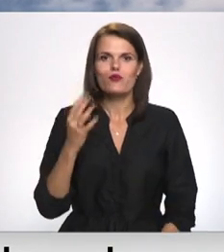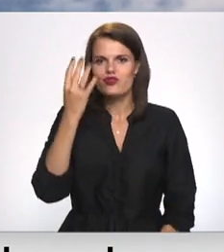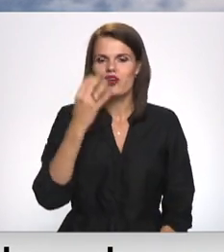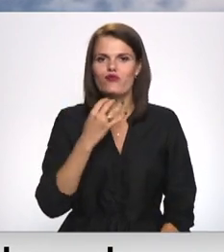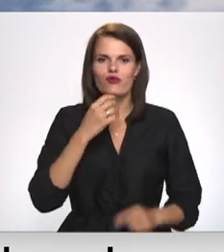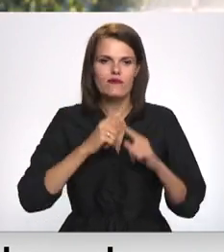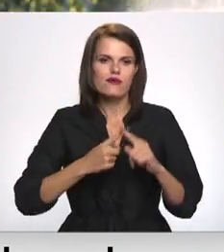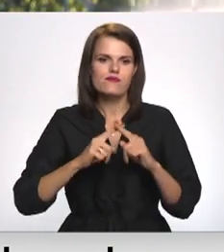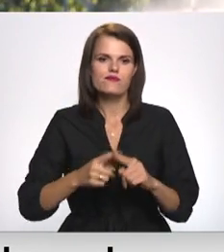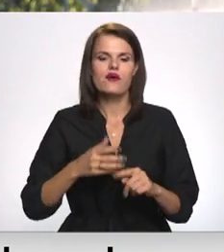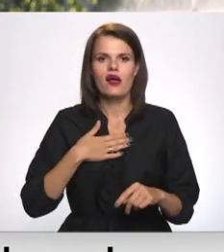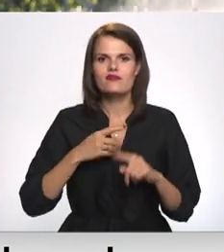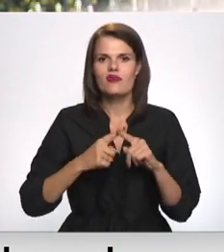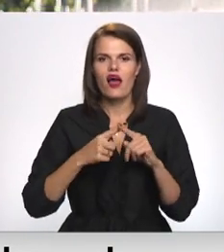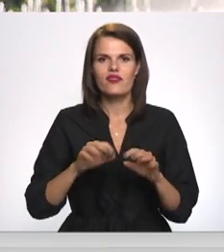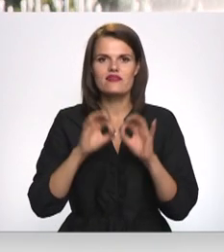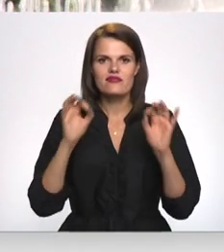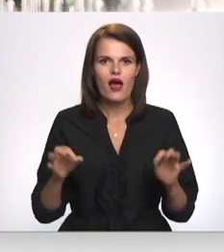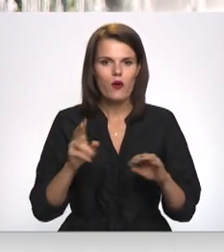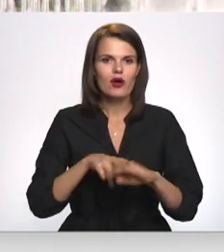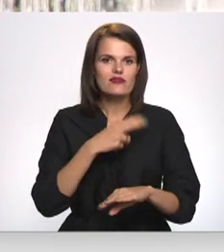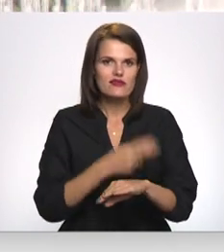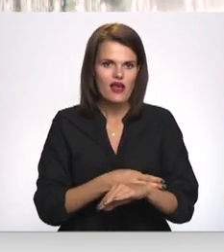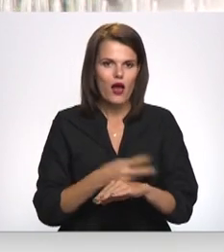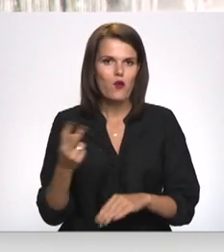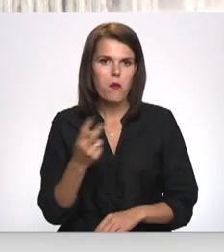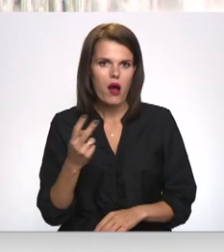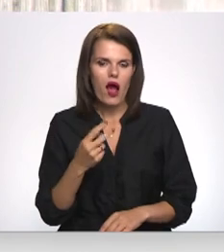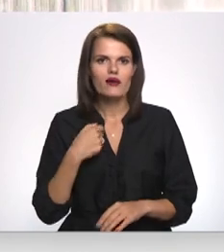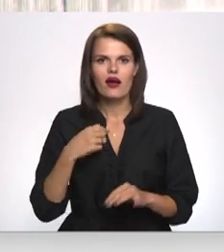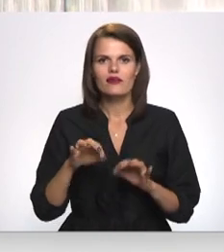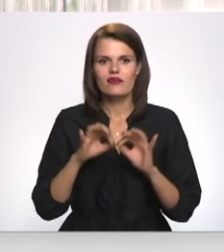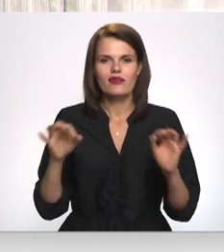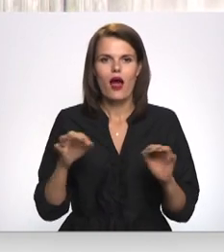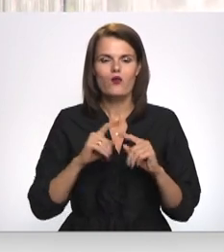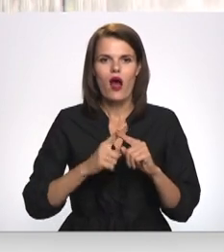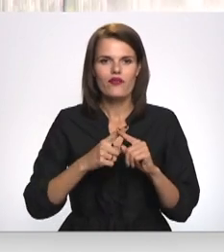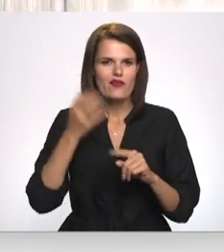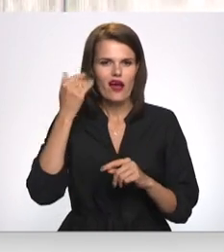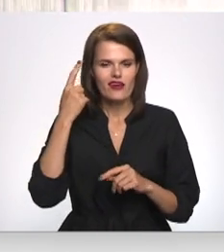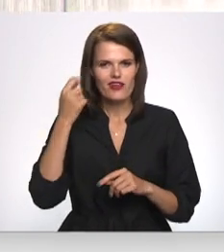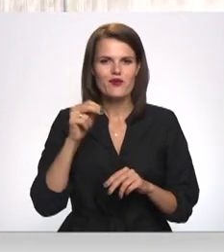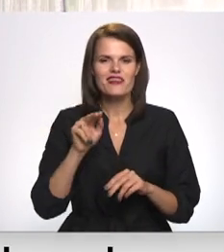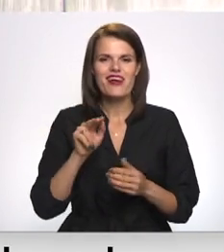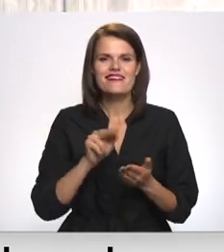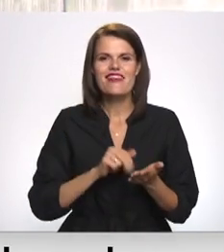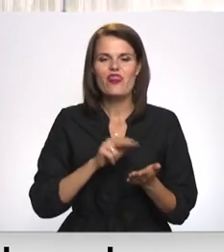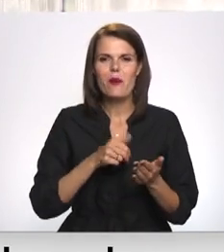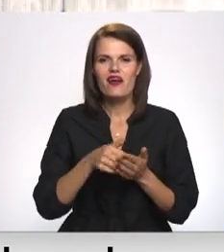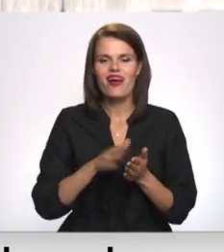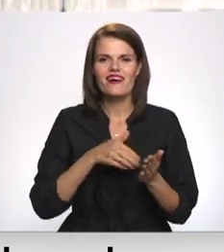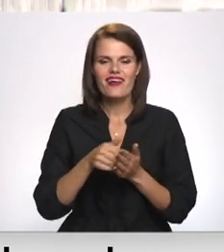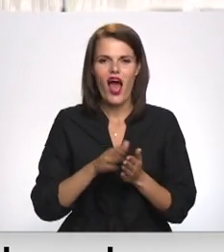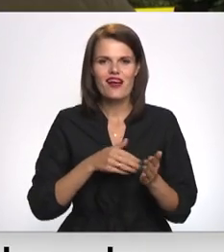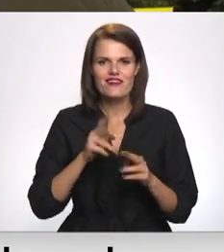Klases. Adīt es sāku ar zeķu pāri. Es atceros, un es vēl adīju tādas sinepju krāsas zeķes, skatoties maiju